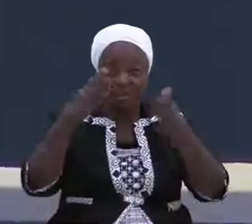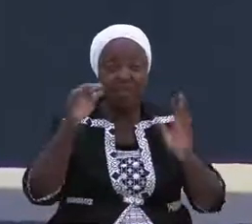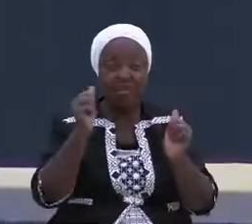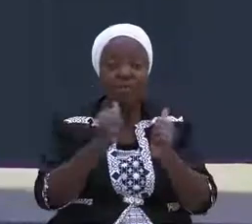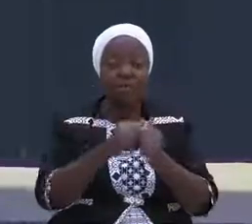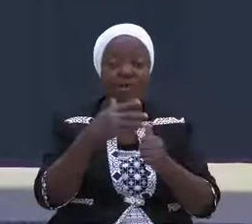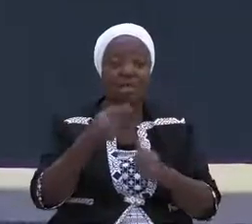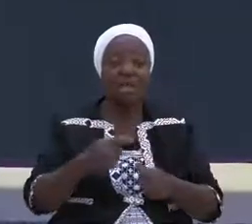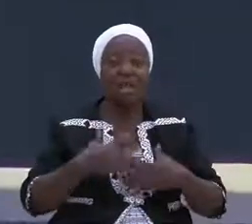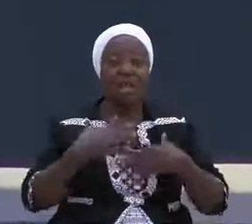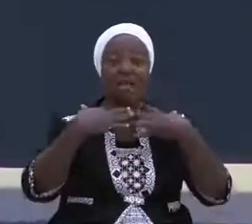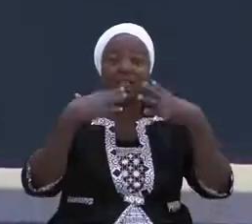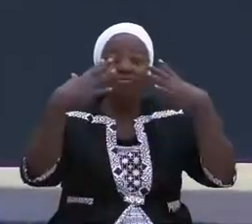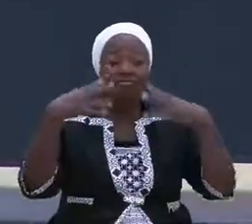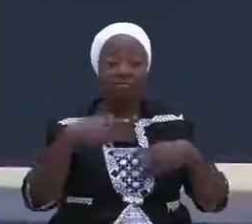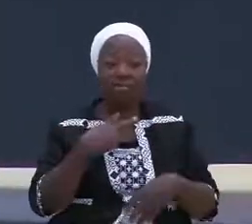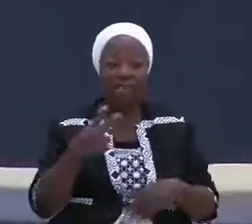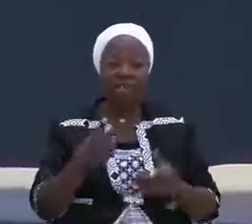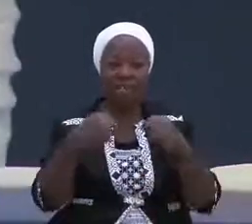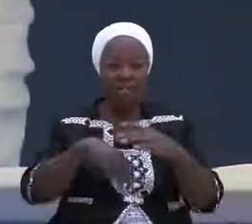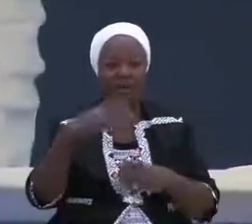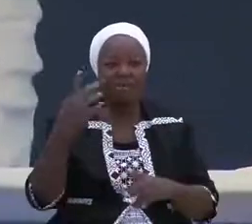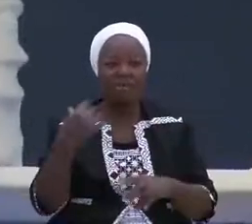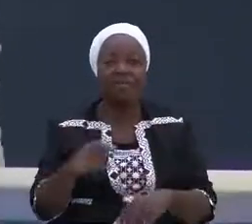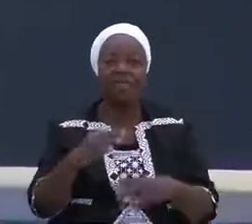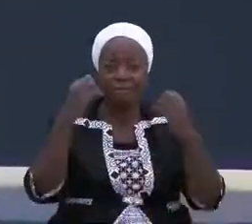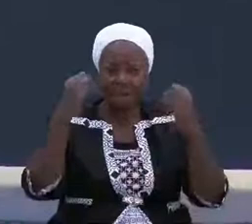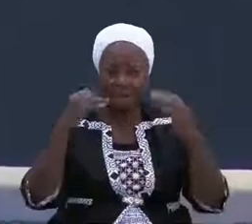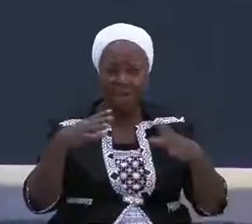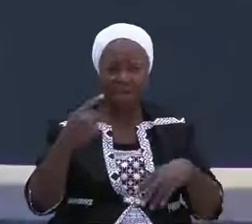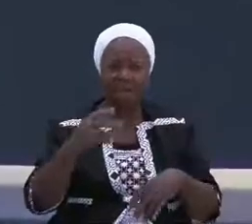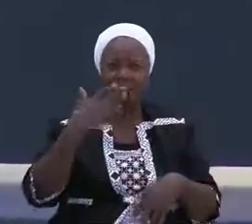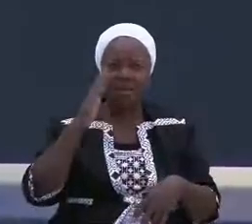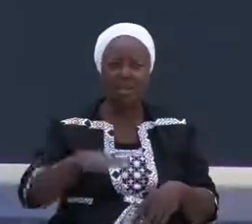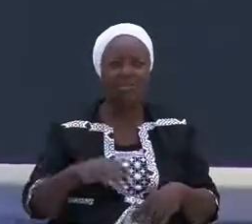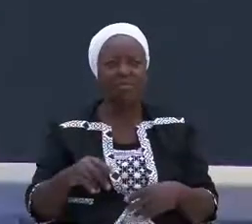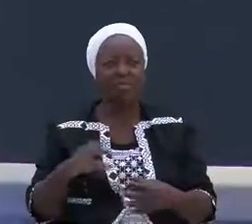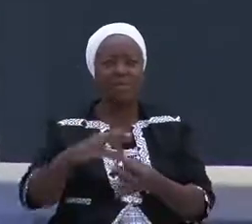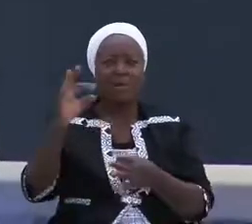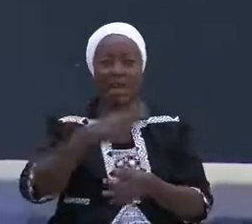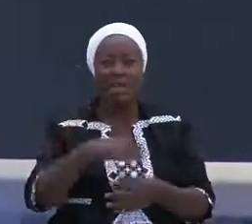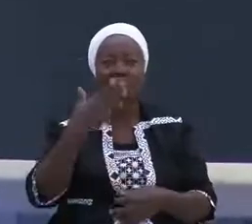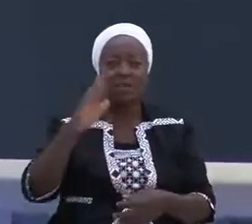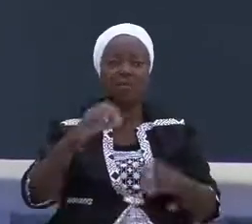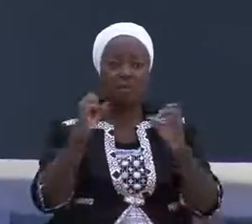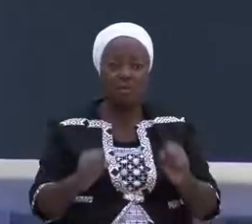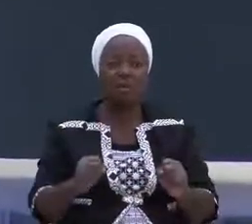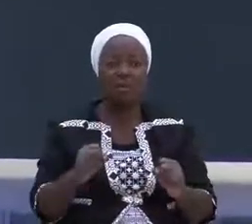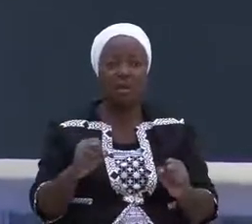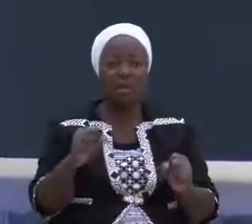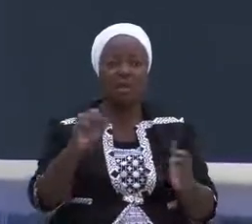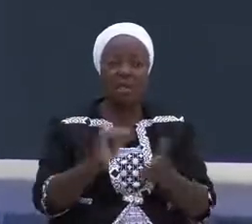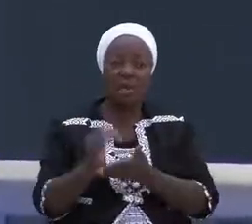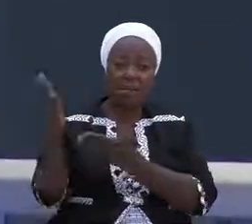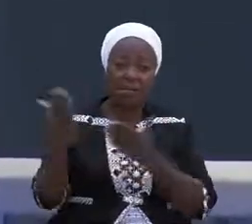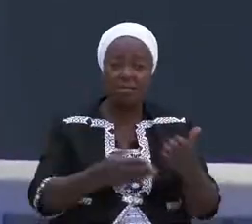sortis de plusieurs démoniaques en poussant de grands cris. Les mauvais esprits, les puissants maléfiques qui causent